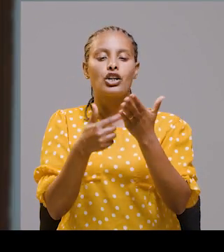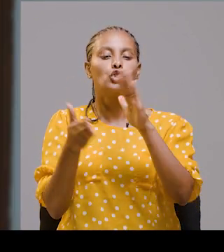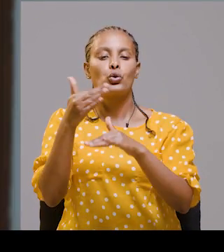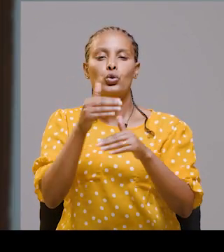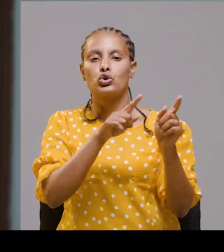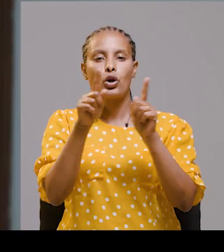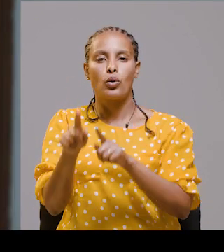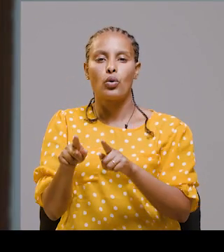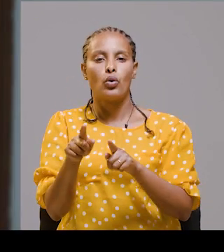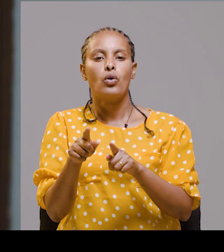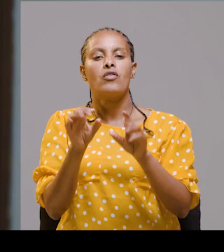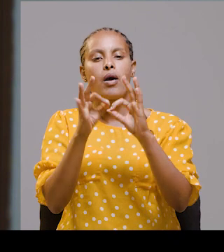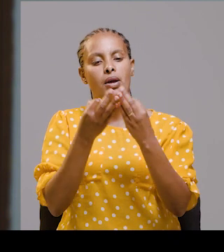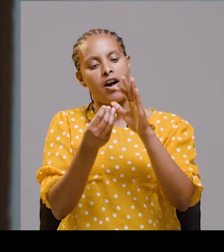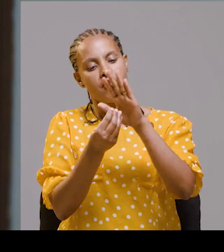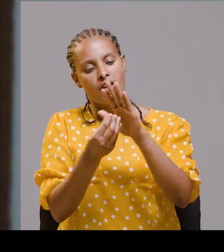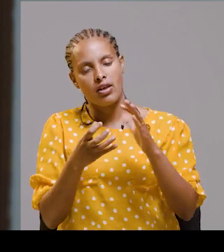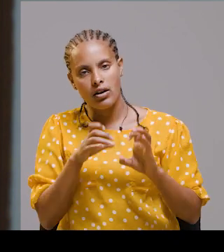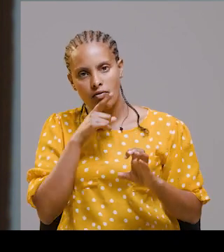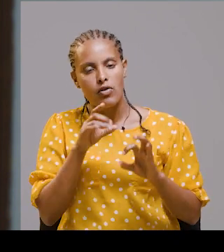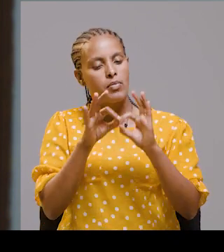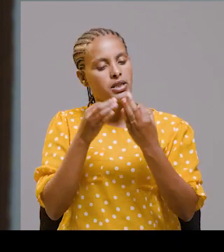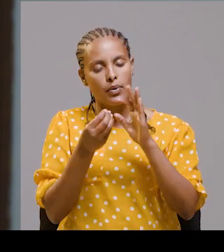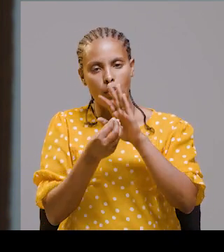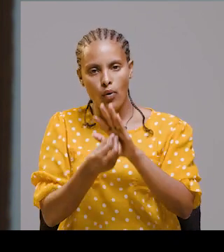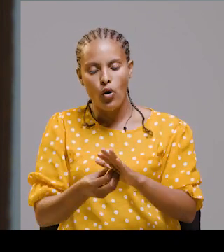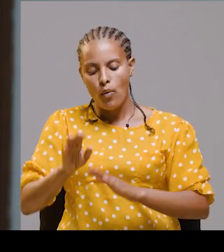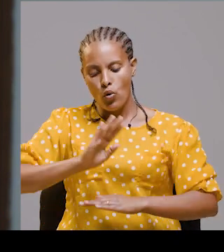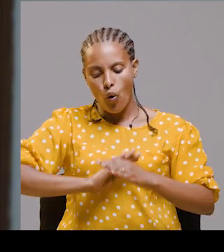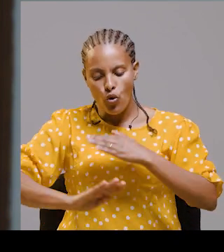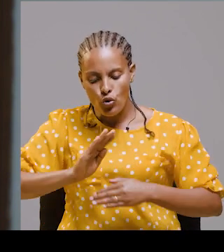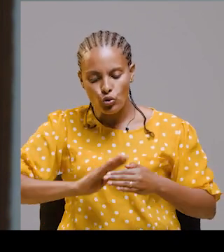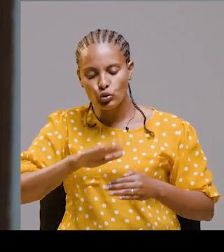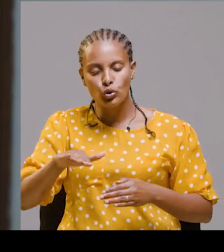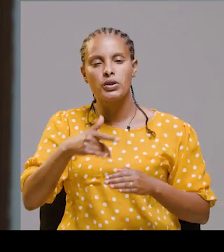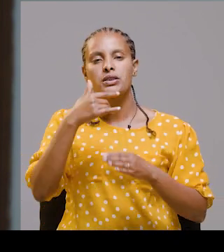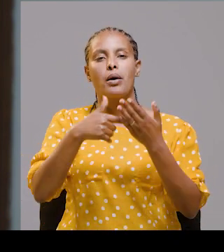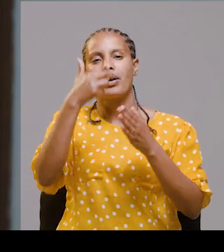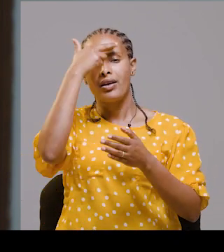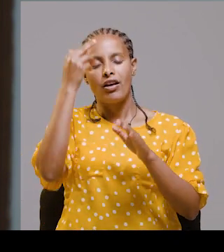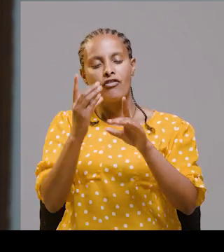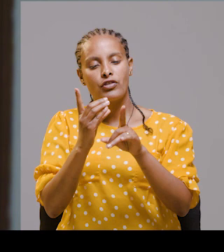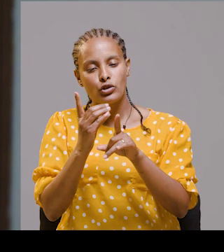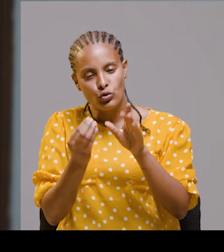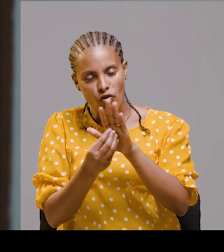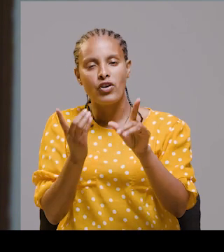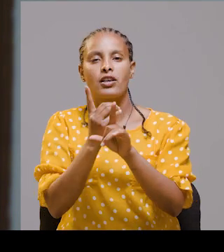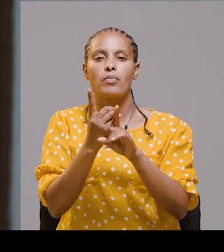ደግሞ ፋሚሊውን አፌክት ያደርጋሉ ቤተሰብ አፌክት ሊሆናል የሚወለዱ ልጆች በዛ ምክንያት ተጽኖ